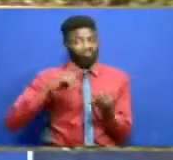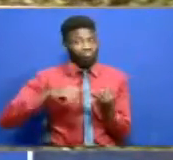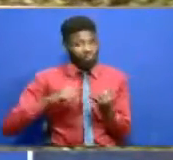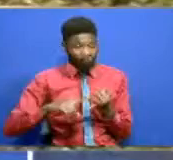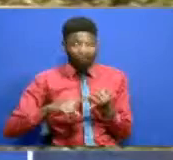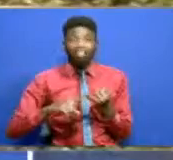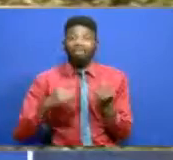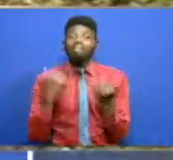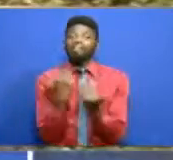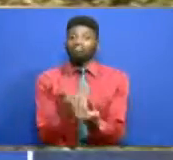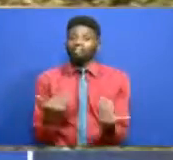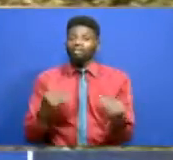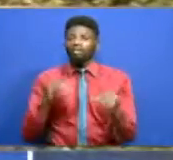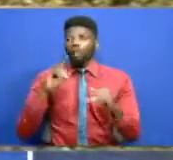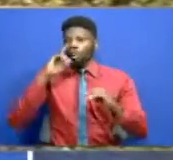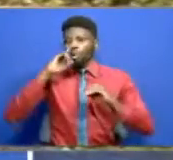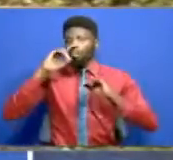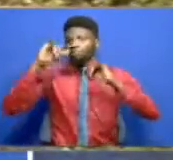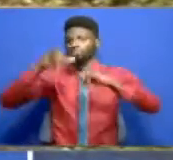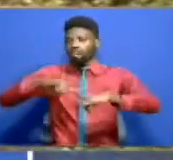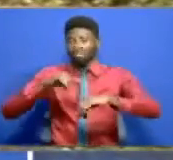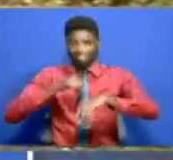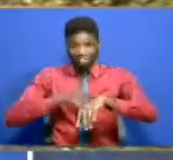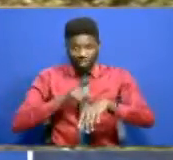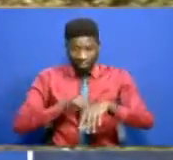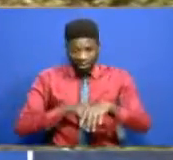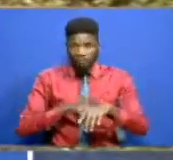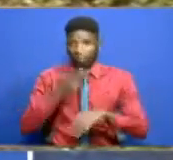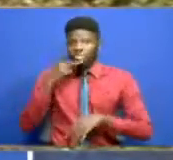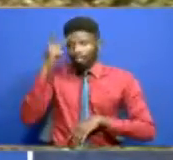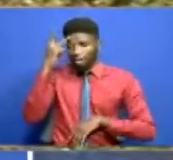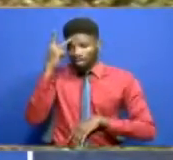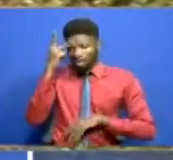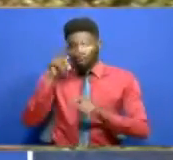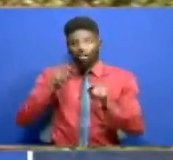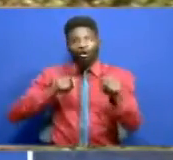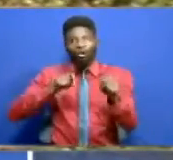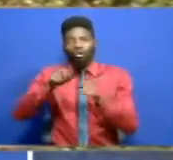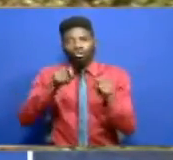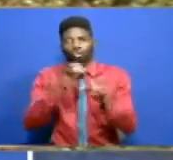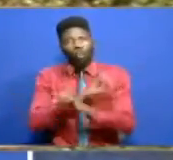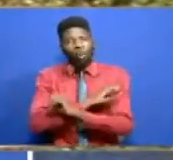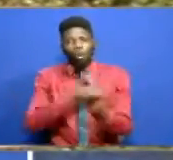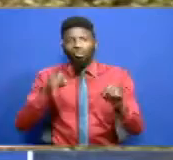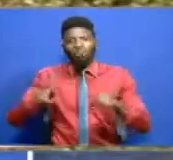home, and when they have lost, they are not being controlled by the parents, and they are free and moving